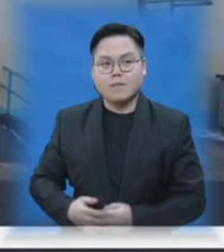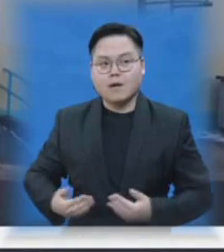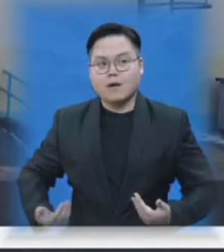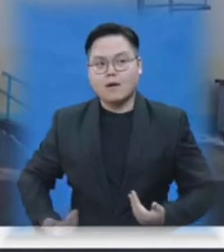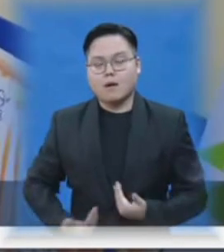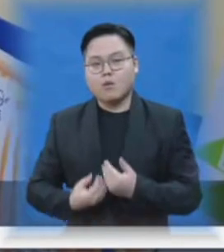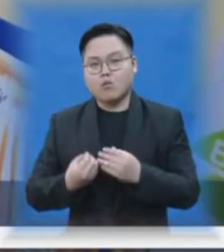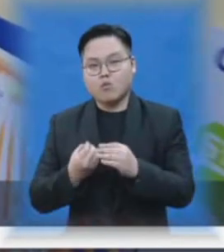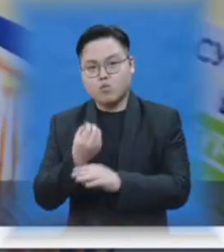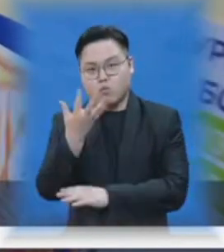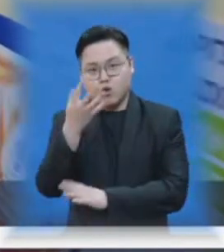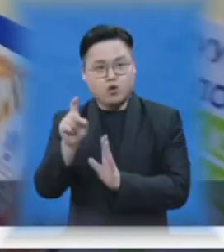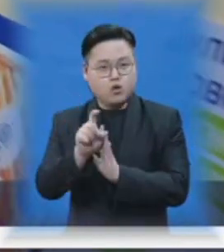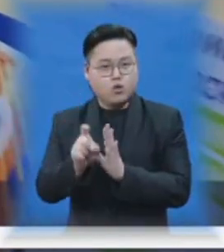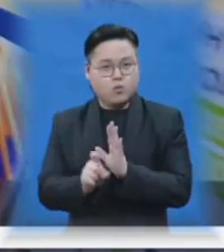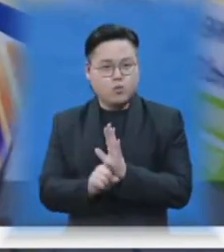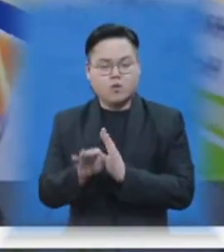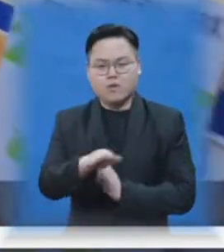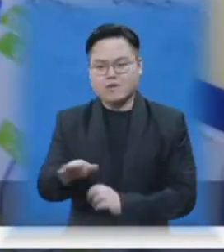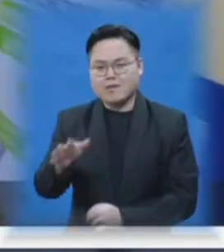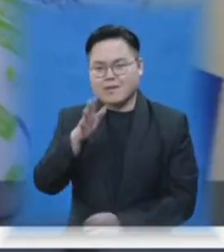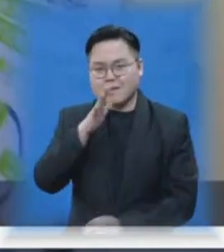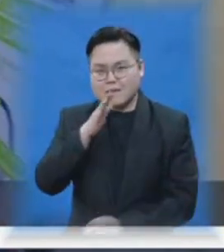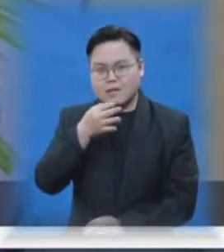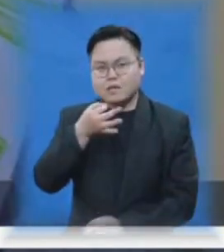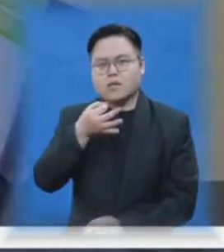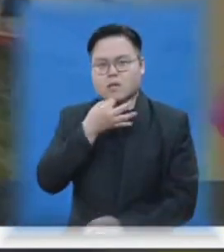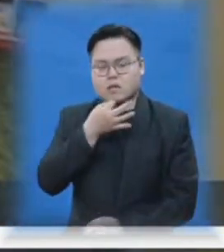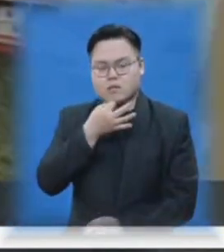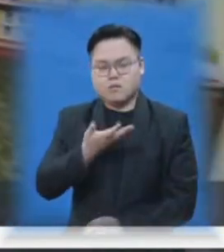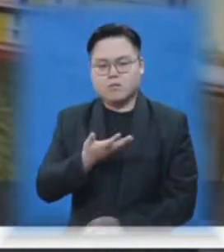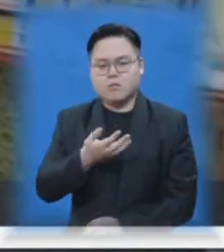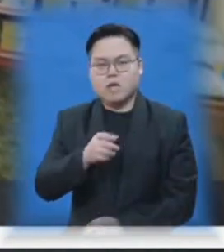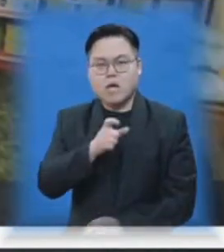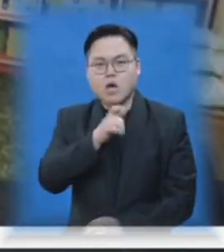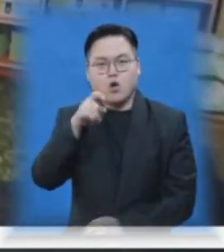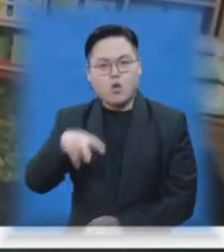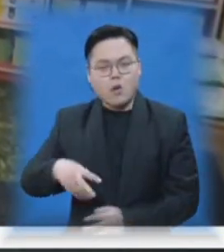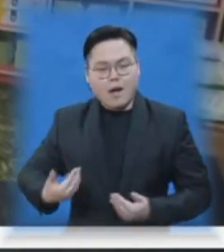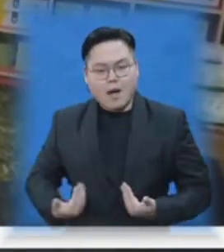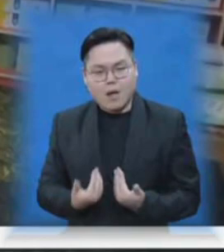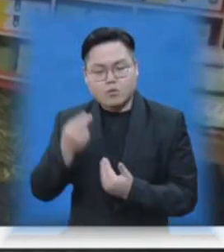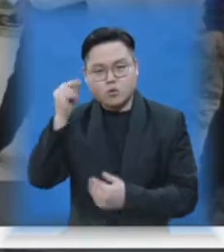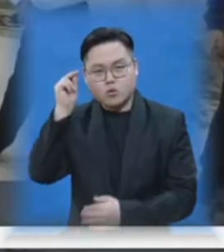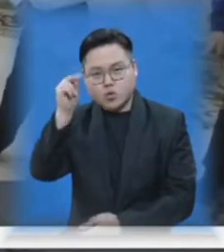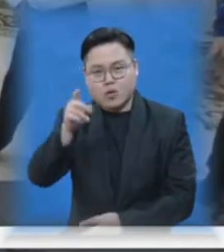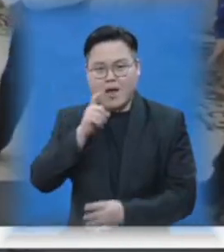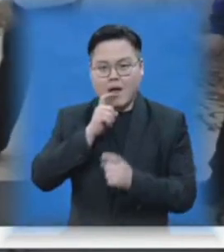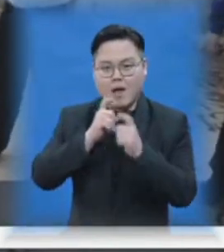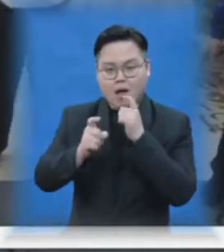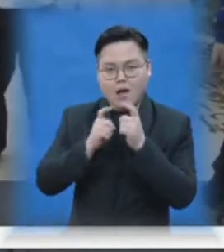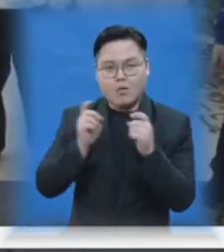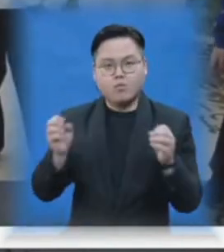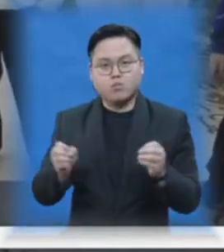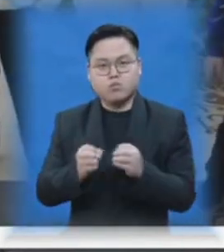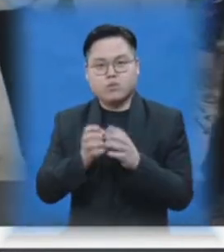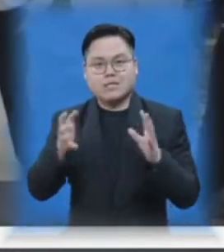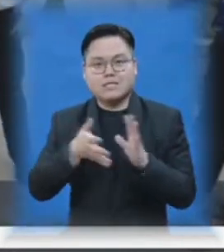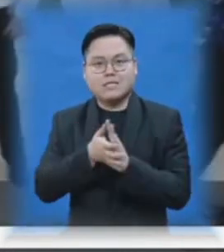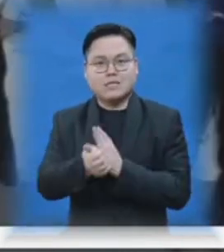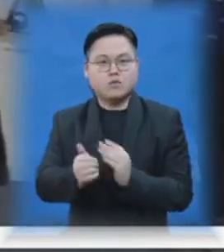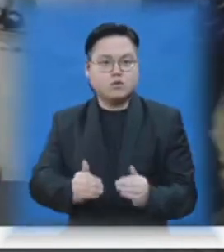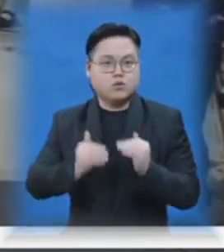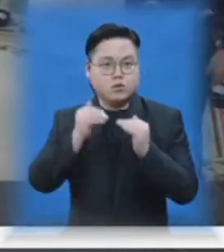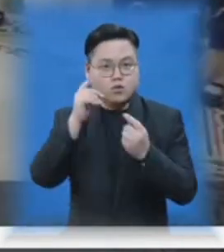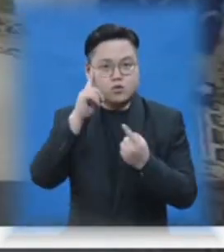Амьдралын мод хөтөлбөрийн онцлог нь хүүхдэд бага наснаас нь эрүүл амьдралын дадал хэвшлийг төлөвшүүлэх, харилцааны болон бүтээл чадварыг хөгжүүлэх зорилготой